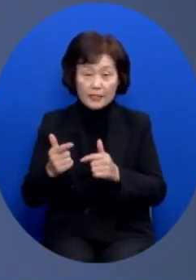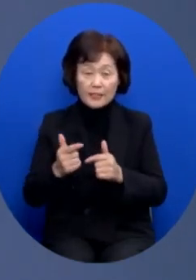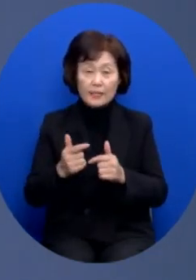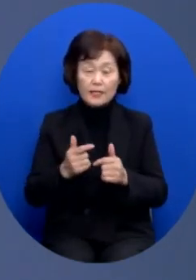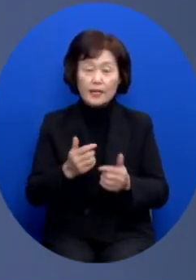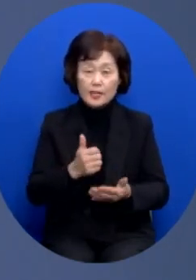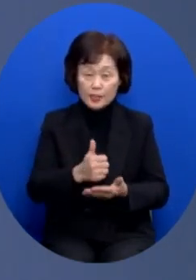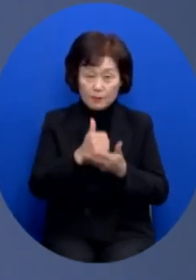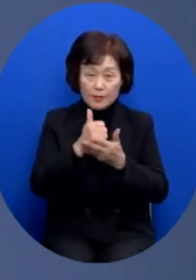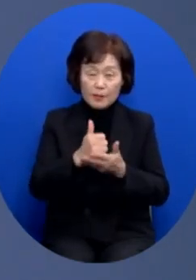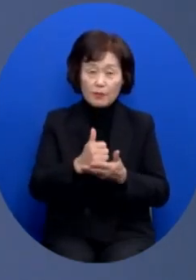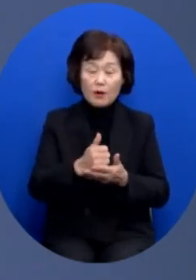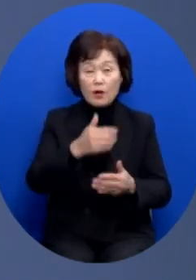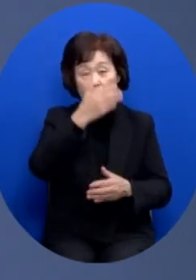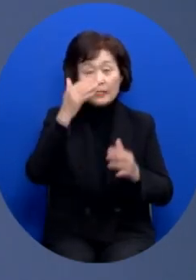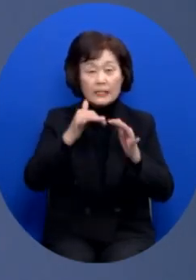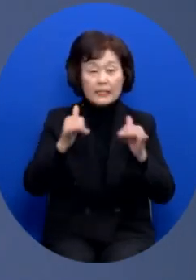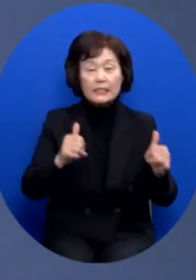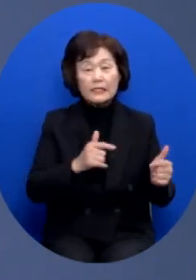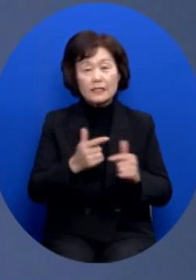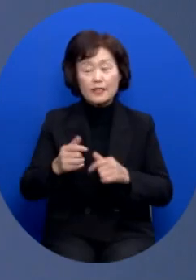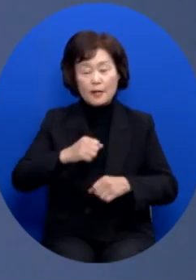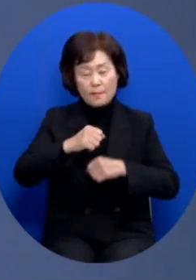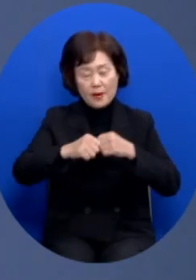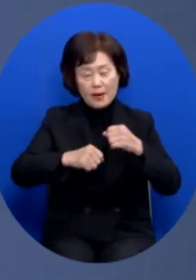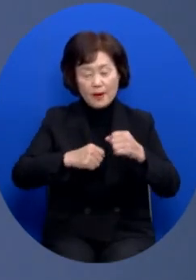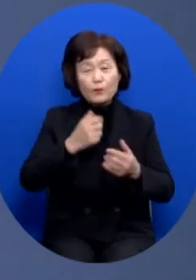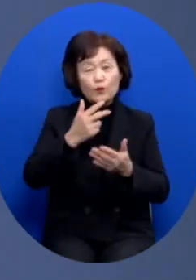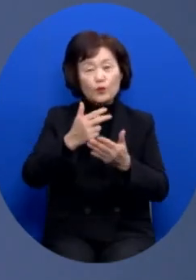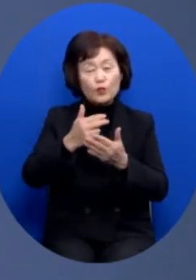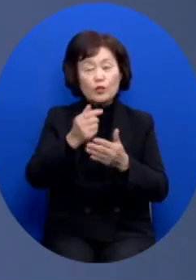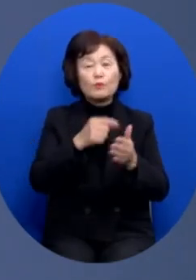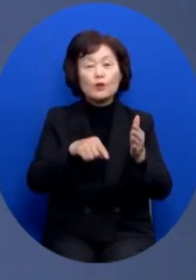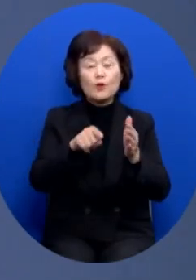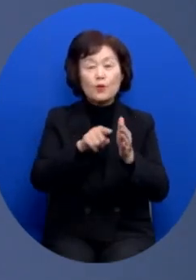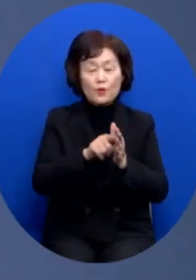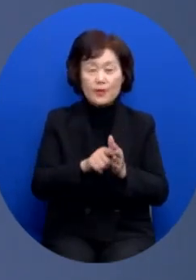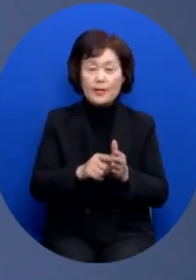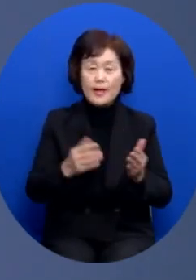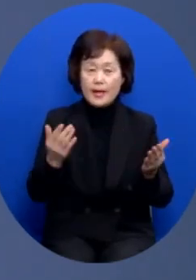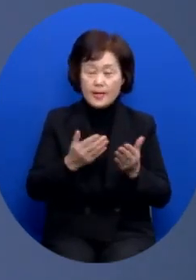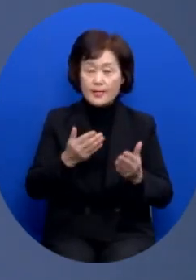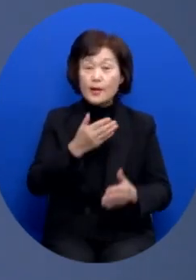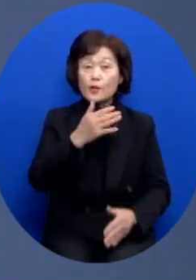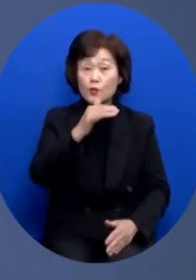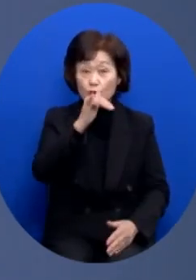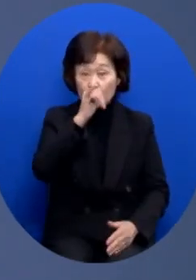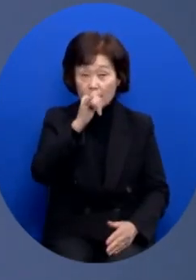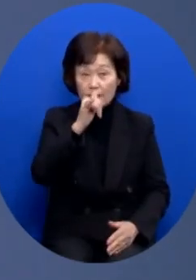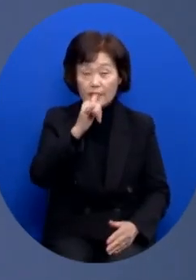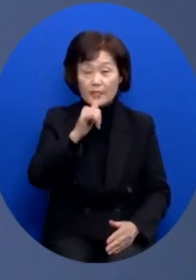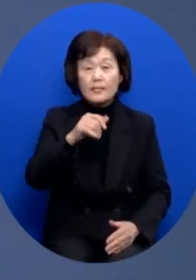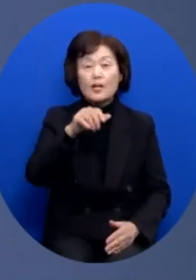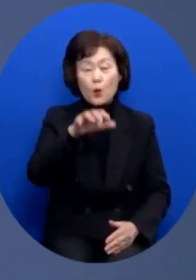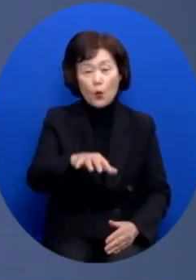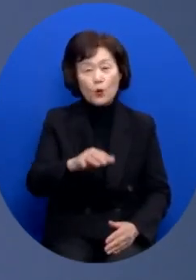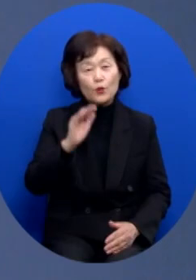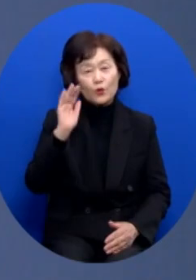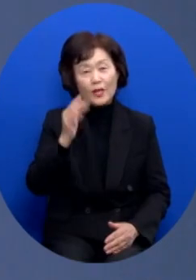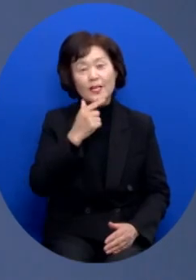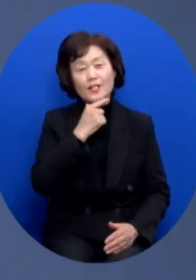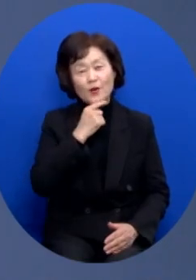위해서 마음껏 일할 수 있도록 그 역할을 잘 감당할 수 있기를 그런 양귀총이 되기를